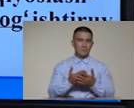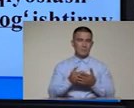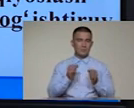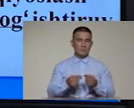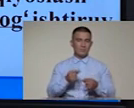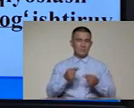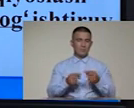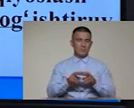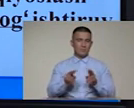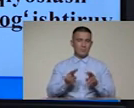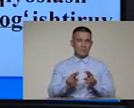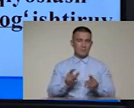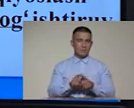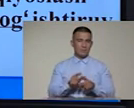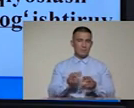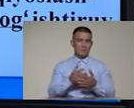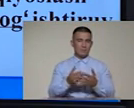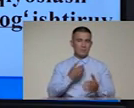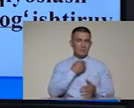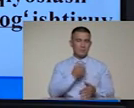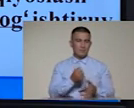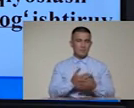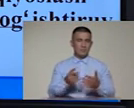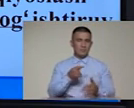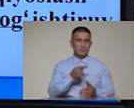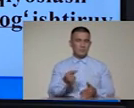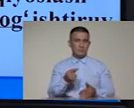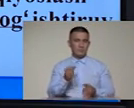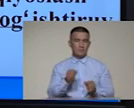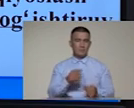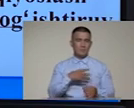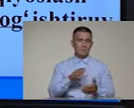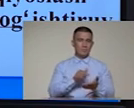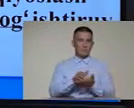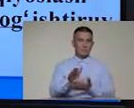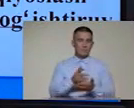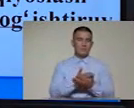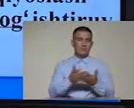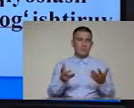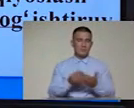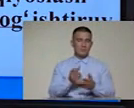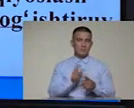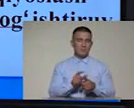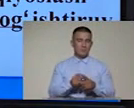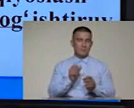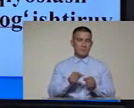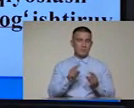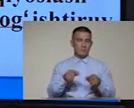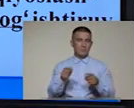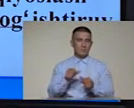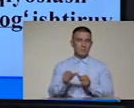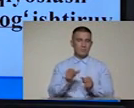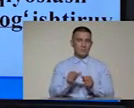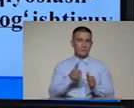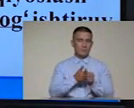navbatida biriktiruv, zidlov, ayiruv va inkor bog'lovchilariga bo'linadi.